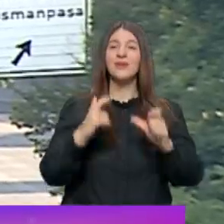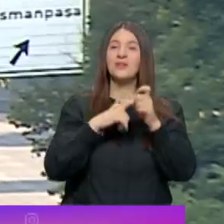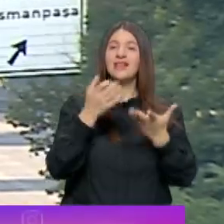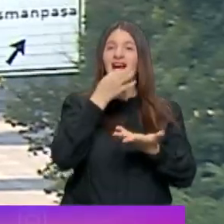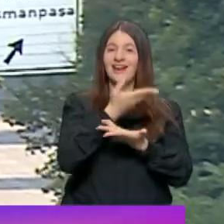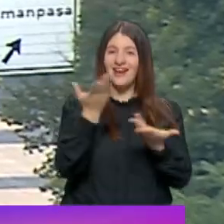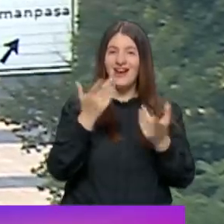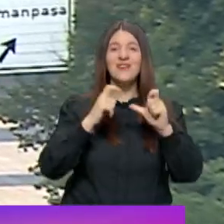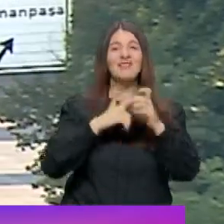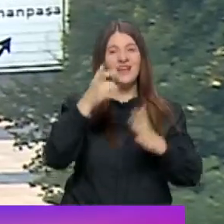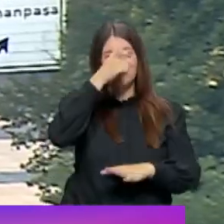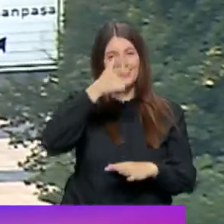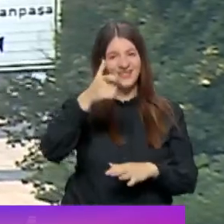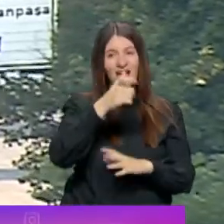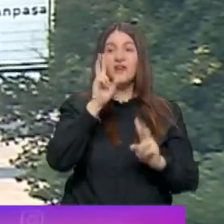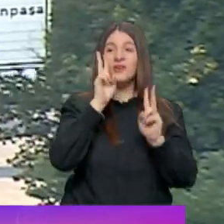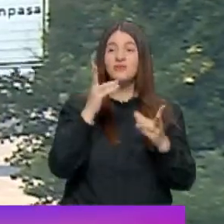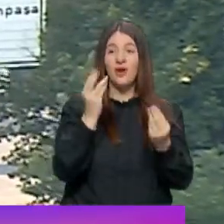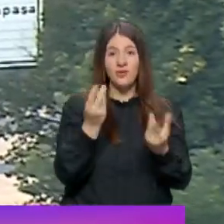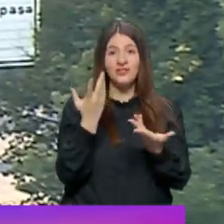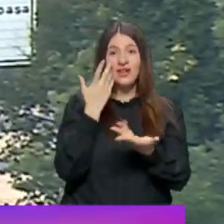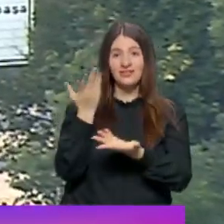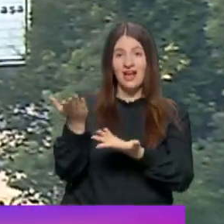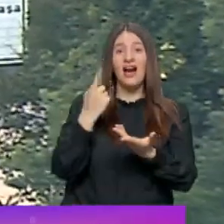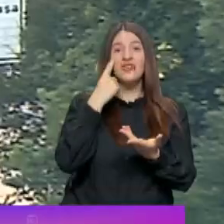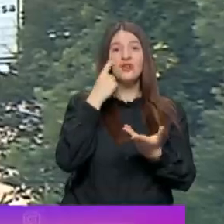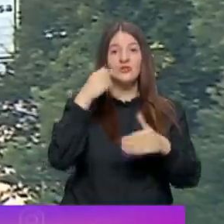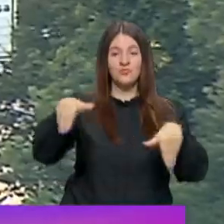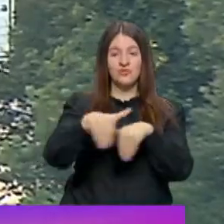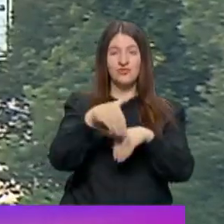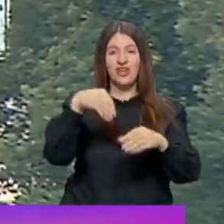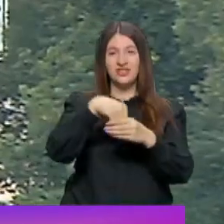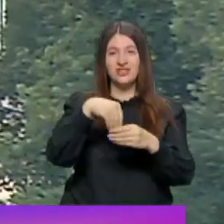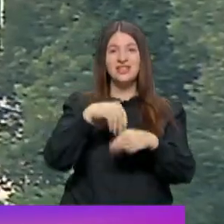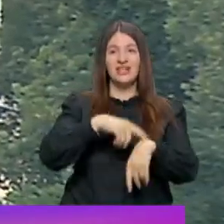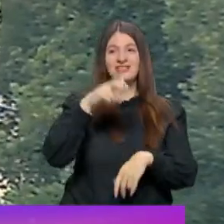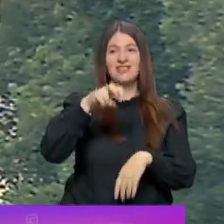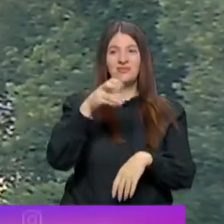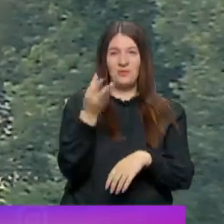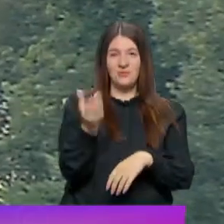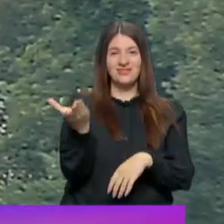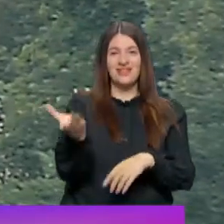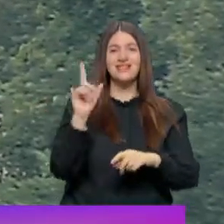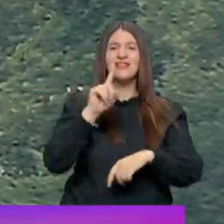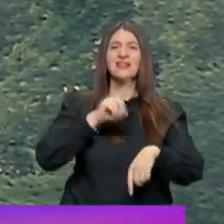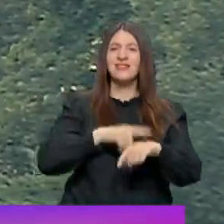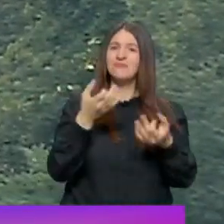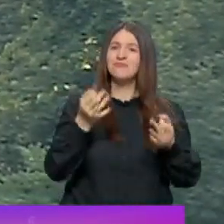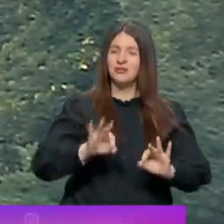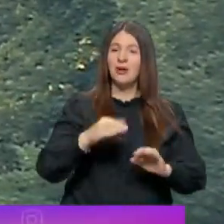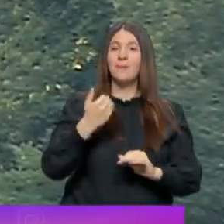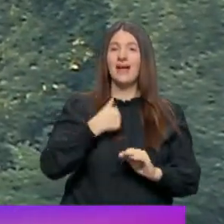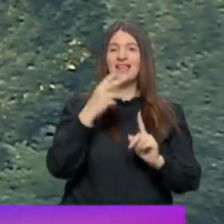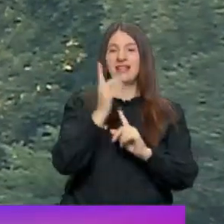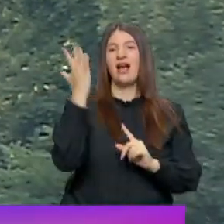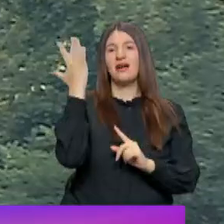Günaydın Ankara, günaydın Türkiye. Görmüş olduğunuz üzere Atatürk Bulvarı üzerindeki saatte 8'i gösterirken Çalar Saat başlıyor.